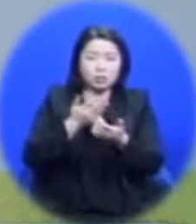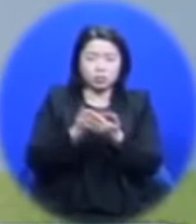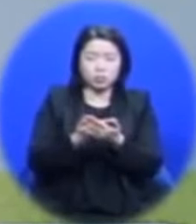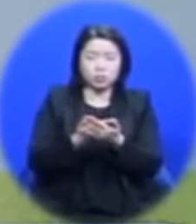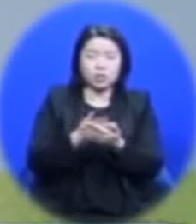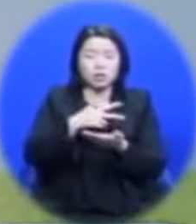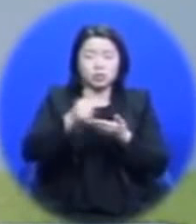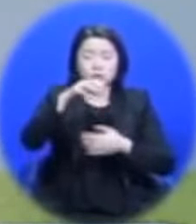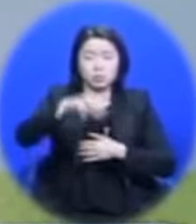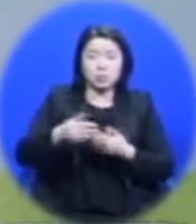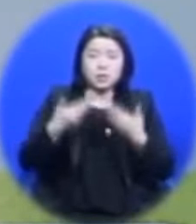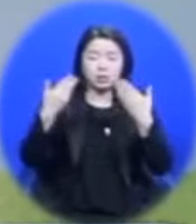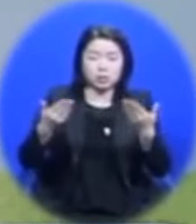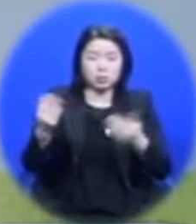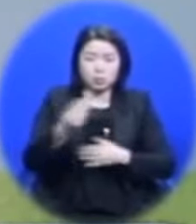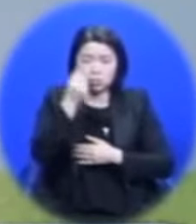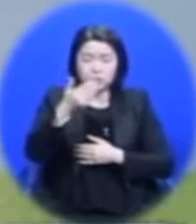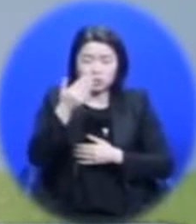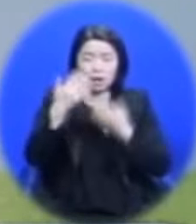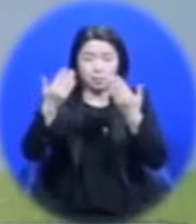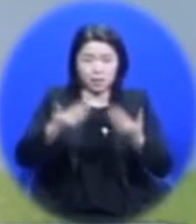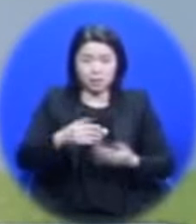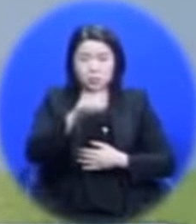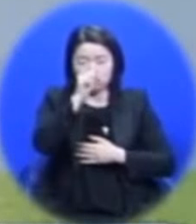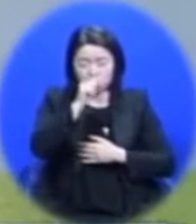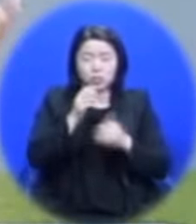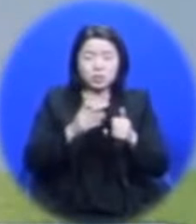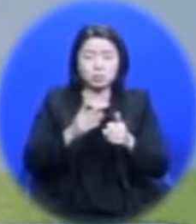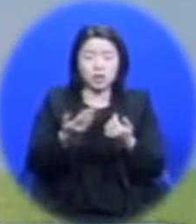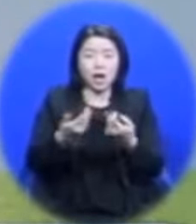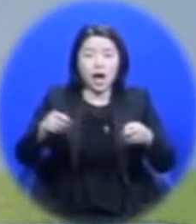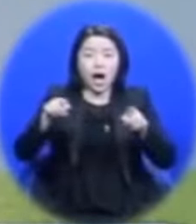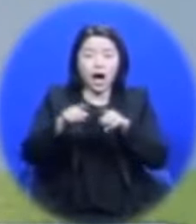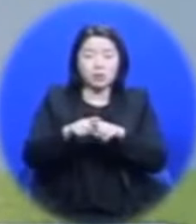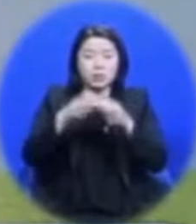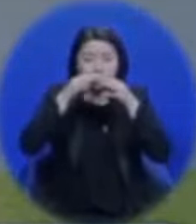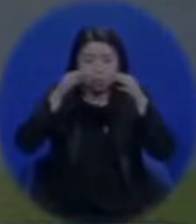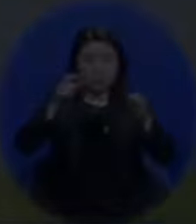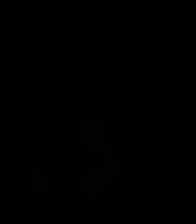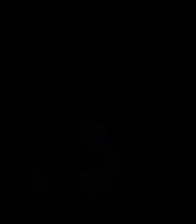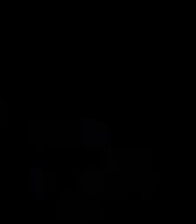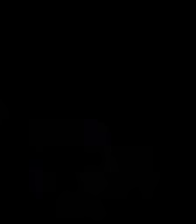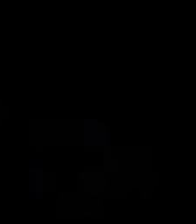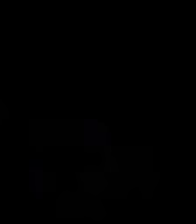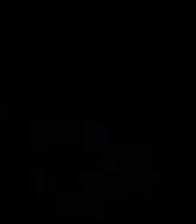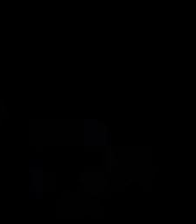드리고 우리의 성찬을 받으시면 좋겠습니다. 다 같이 우리 통성으로 기도하겠습니다.